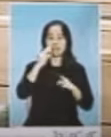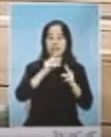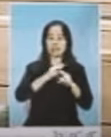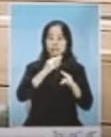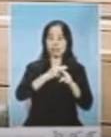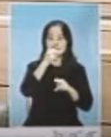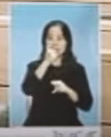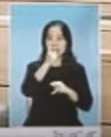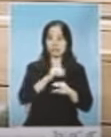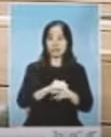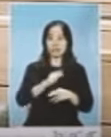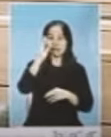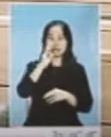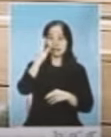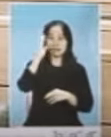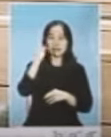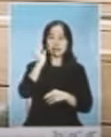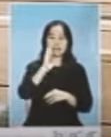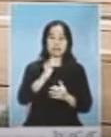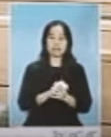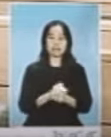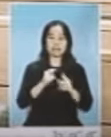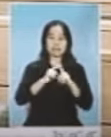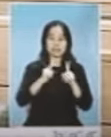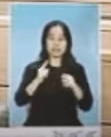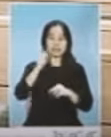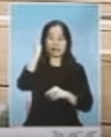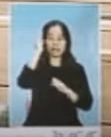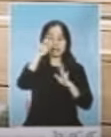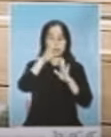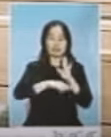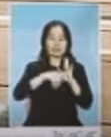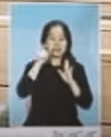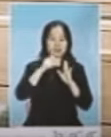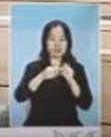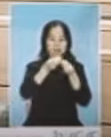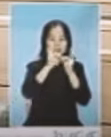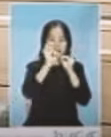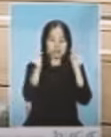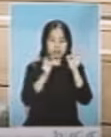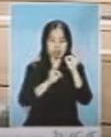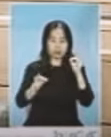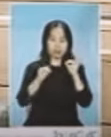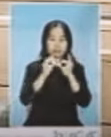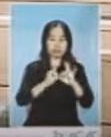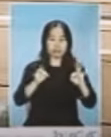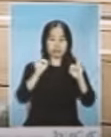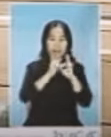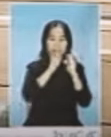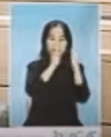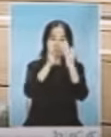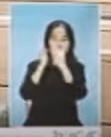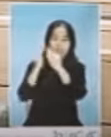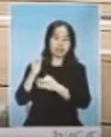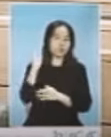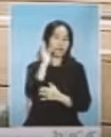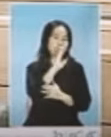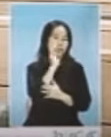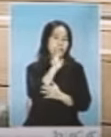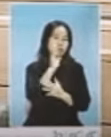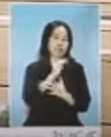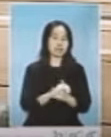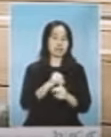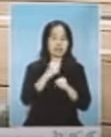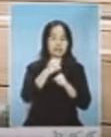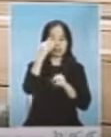มากกว่าการประท้วงอย่างเดียวแต่การอภิปรายนั้นก็ต้องอยู่ในเนื้อหาสาระและอย่าพาดพิงถึงบุคคลอื่นโดยไม่จำเป็นและทำให้เกิด